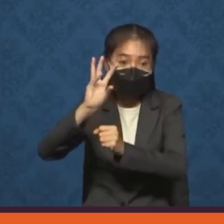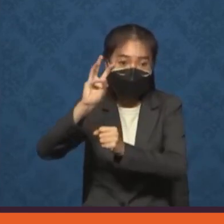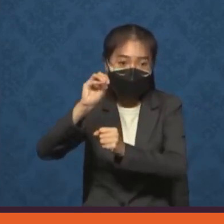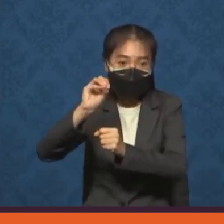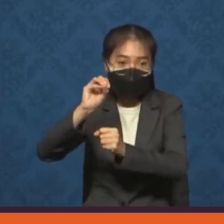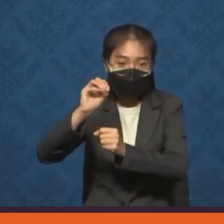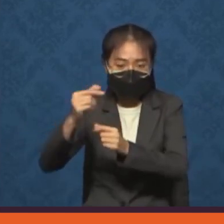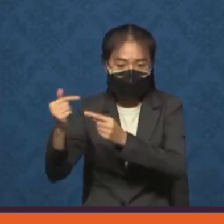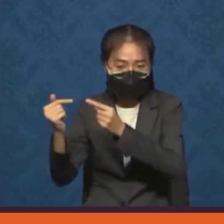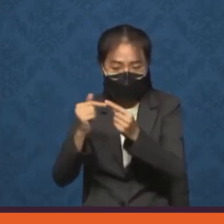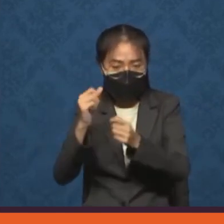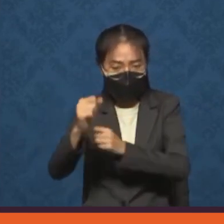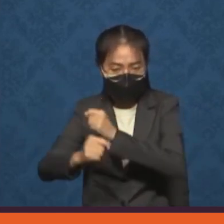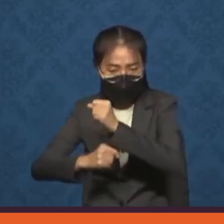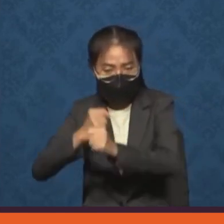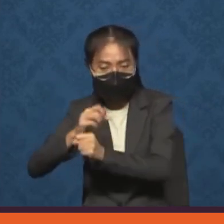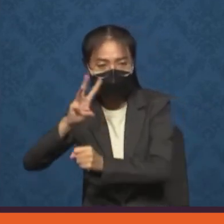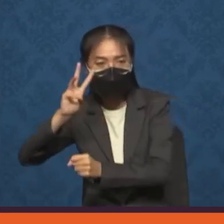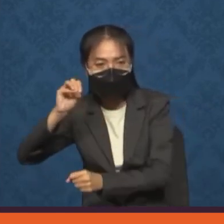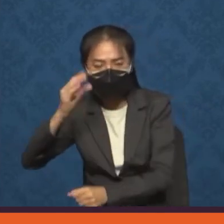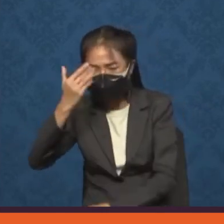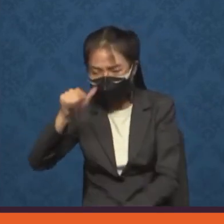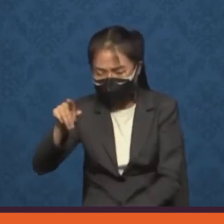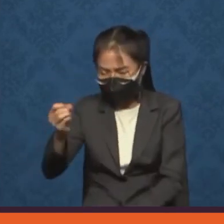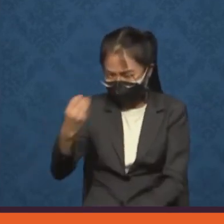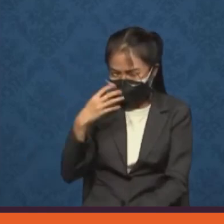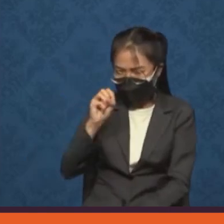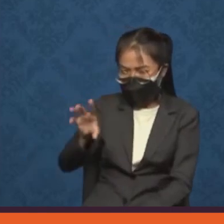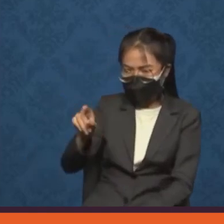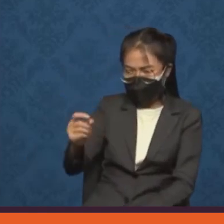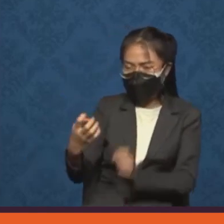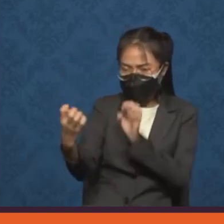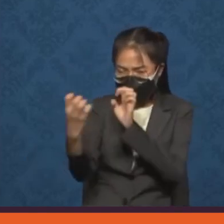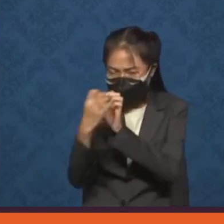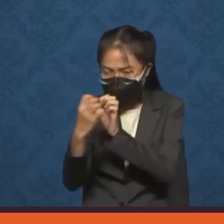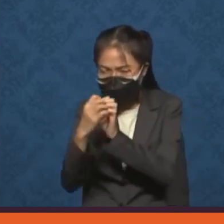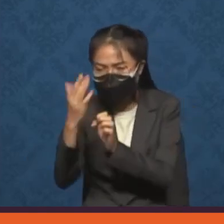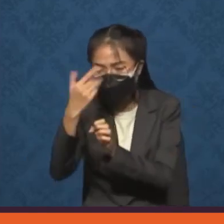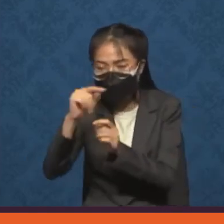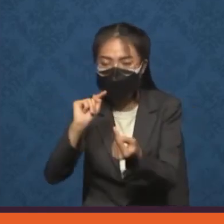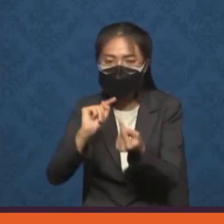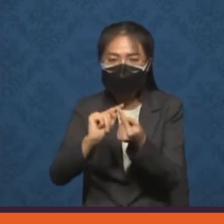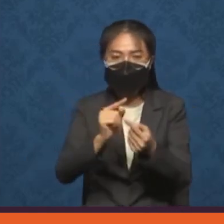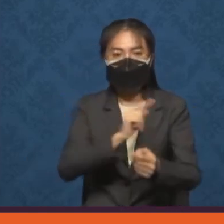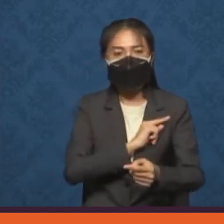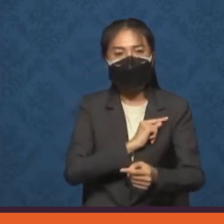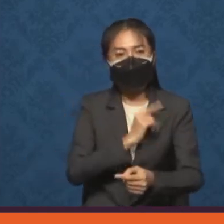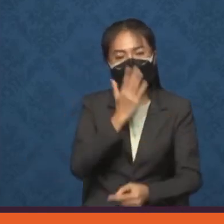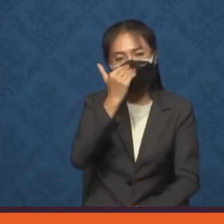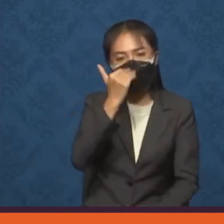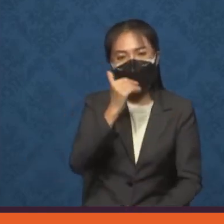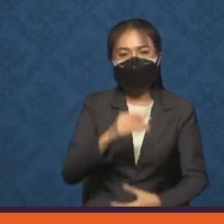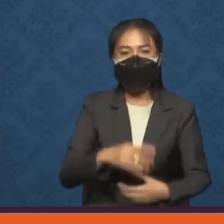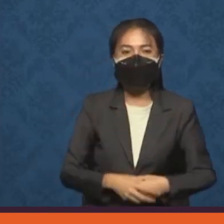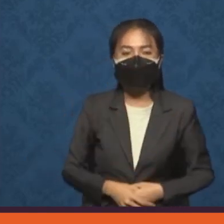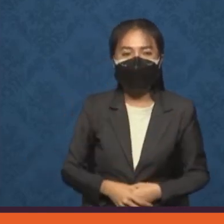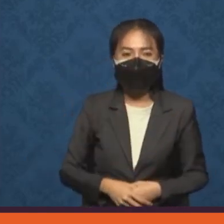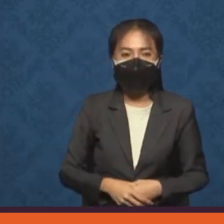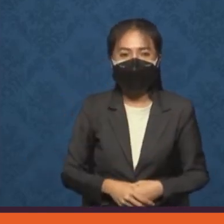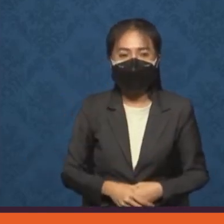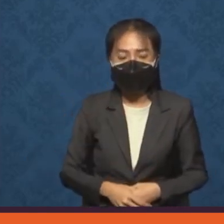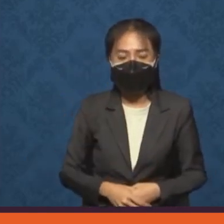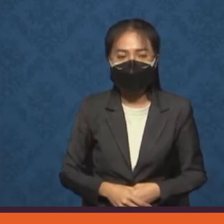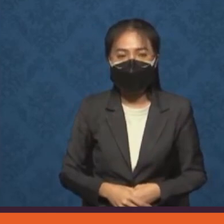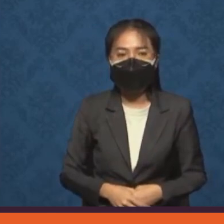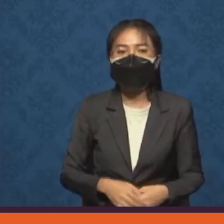บบนี้เราไม่บอกบ้างล่ะครับว่าศาลและองค์กรอิสระเข้ามายุ่งงานของนิติบัญญัติทำไมทีแบบนี้เราไม่บอกบ้างล่ะครับว่าส.ส.ว่